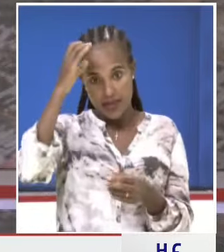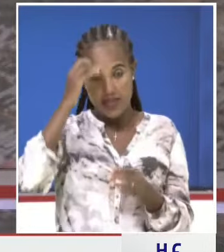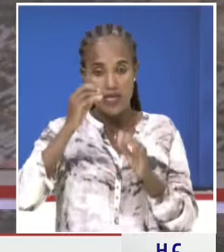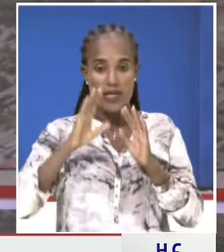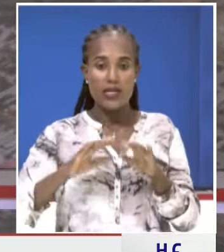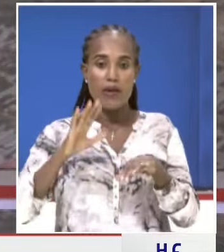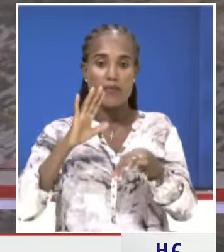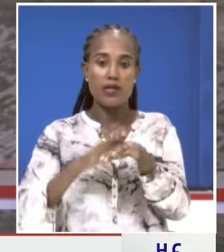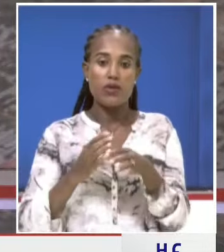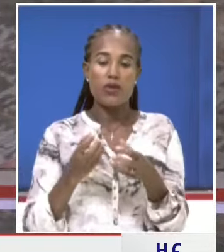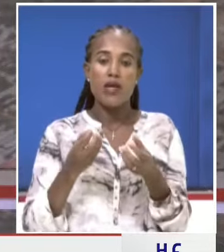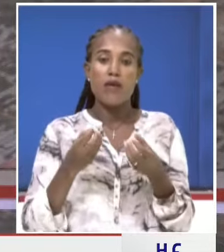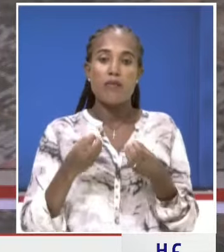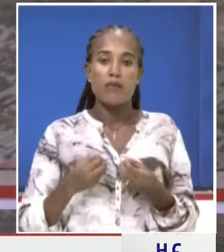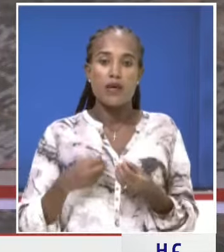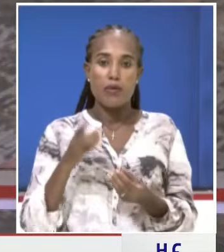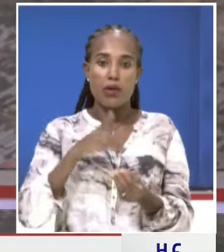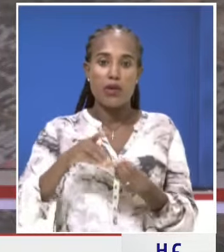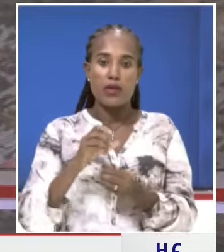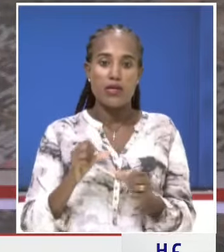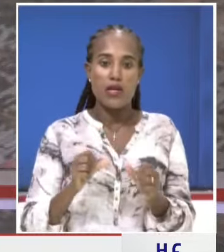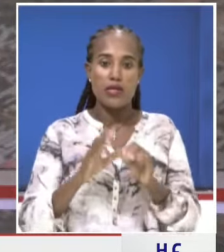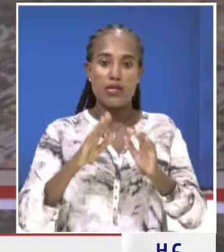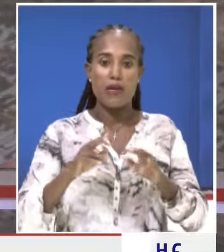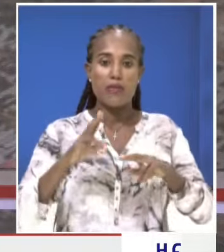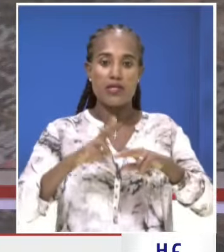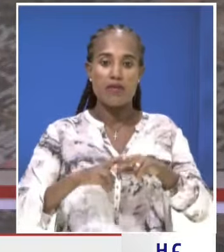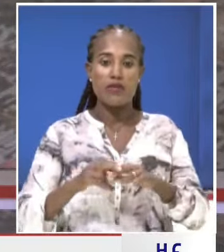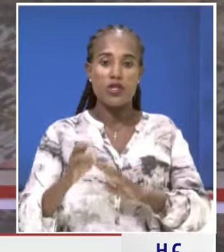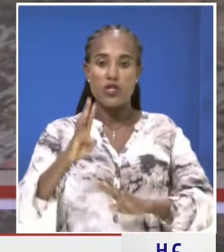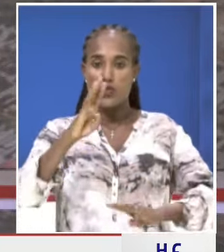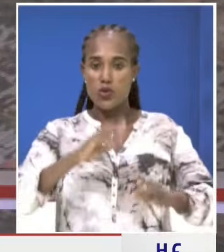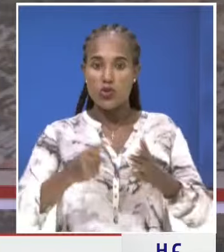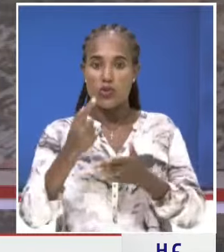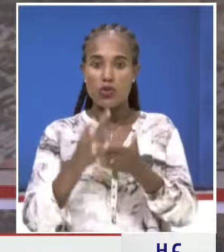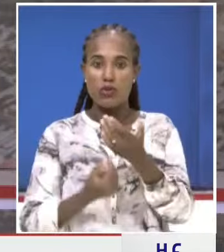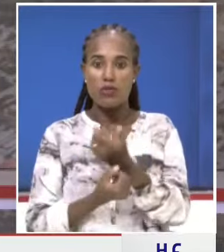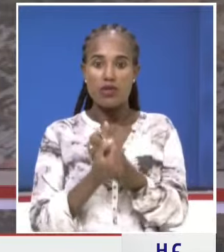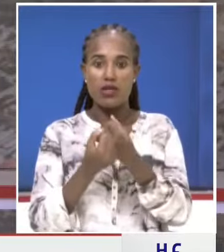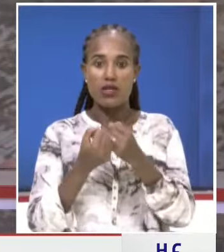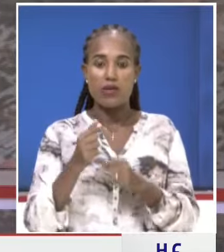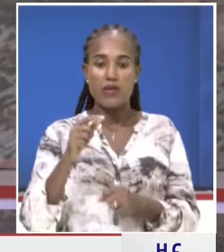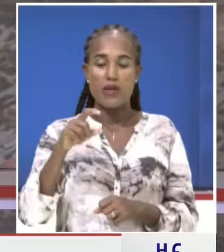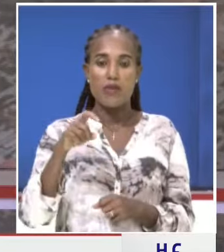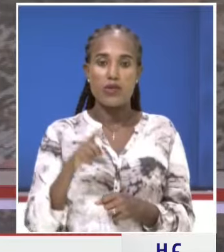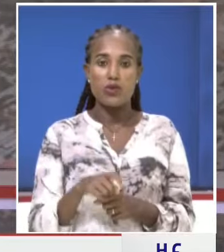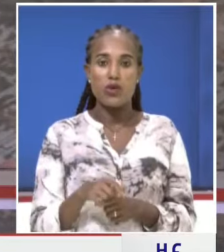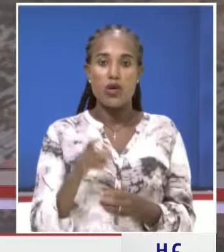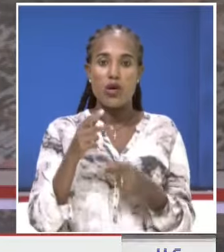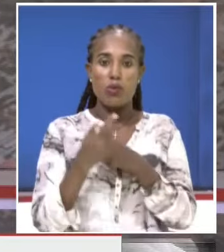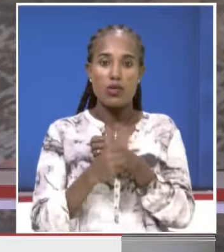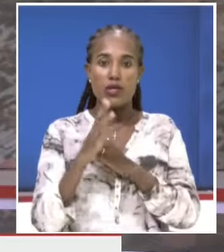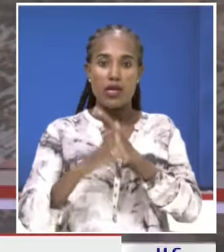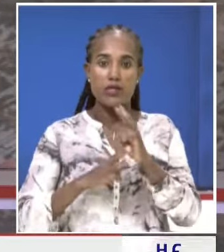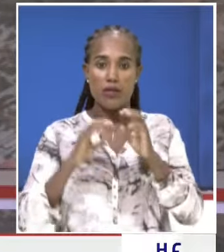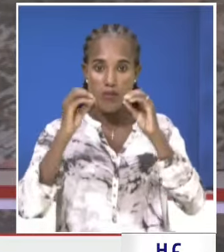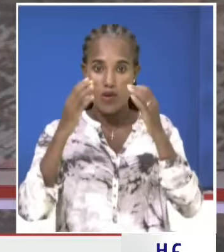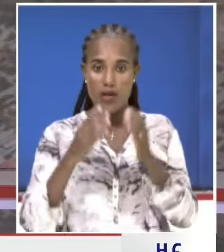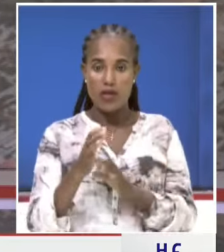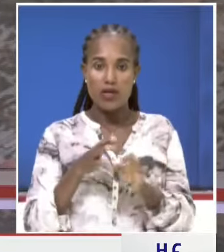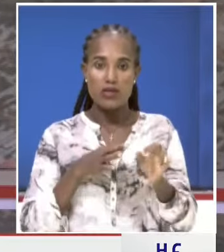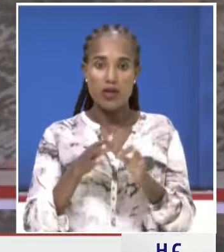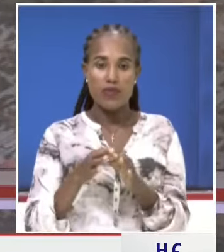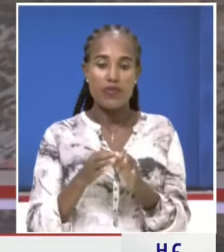የሰላም ጥሪውን በመቀበል በክልሉ ዘላቂ ሰላም እንዲሰፍን ችግሮችን በውይይት መፍታት እንደሚገባም የፖለቲካ ሳይንስ ምሁራን